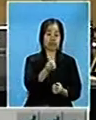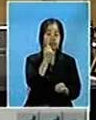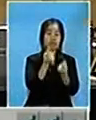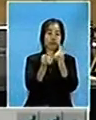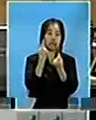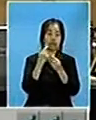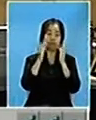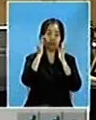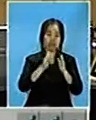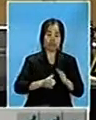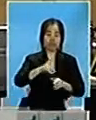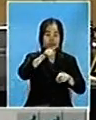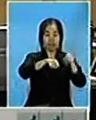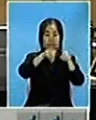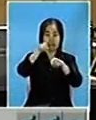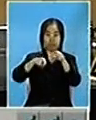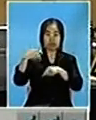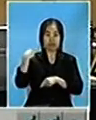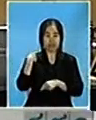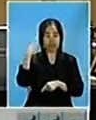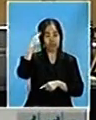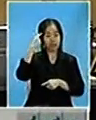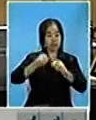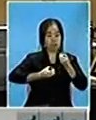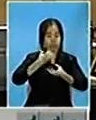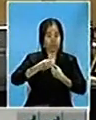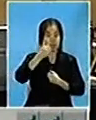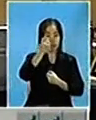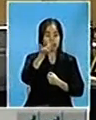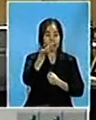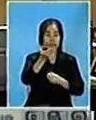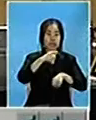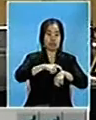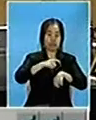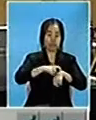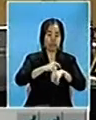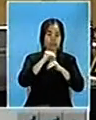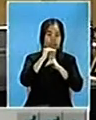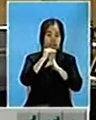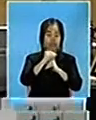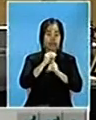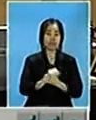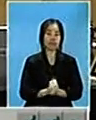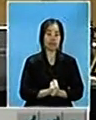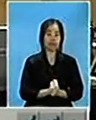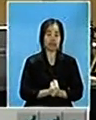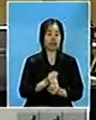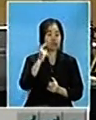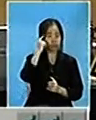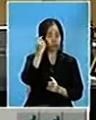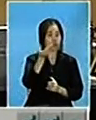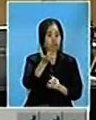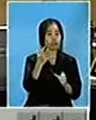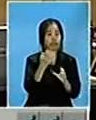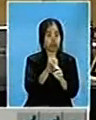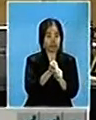อีกหลายท่านนะครับความเห็นออกได้แต่ขอเวลาที่เหมาะสมนะครับผมว่าอาจารย์น่าจะสรุปได้แล้วน